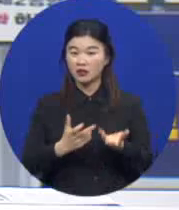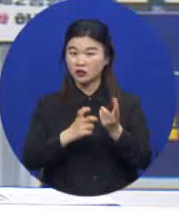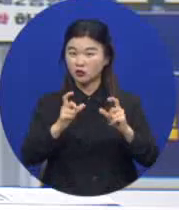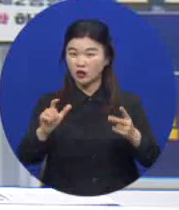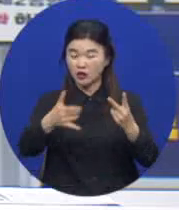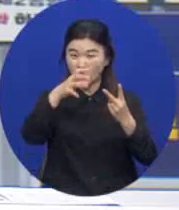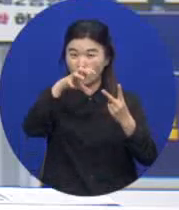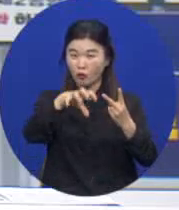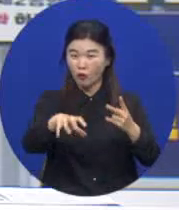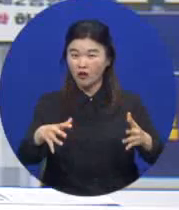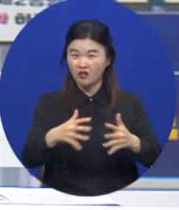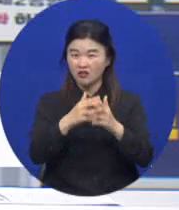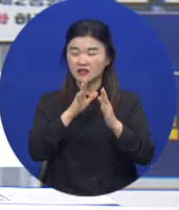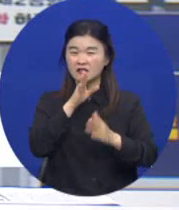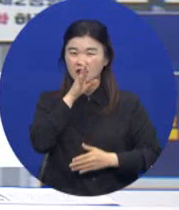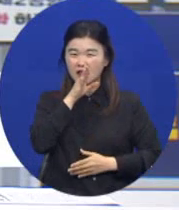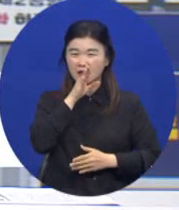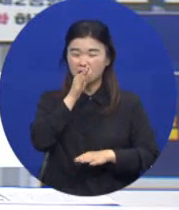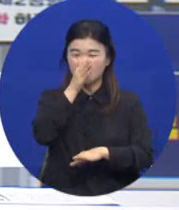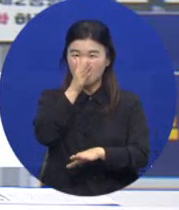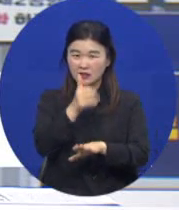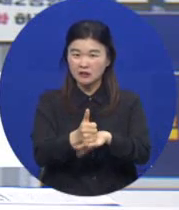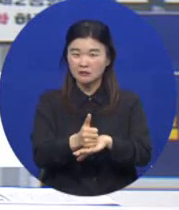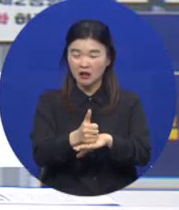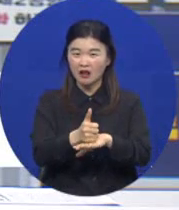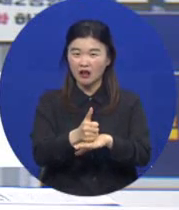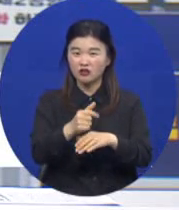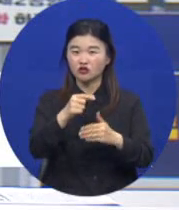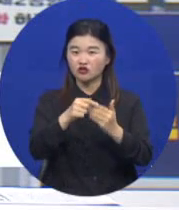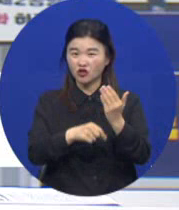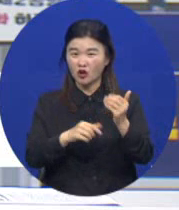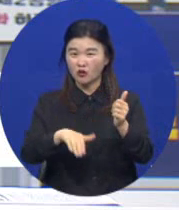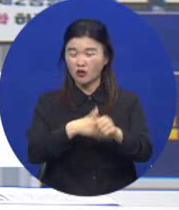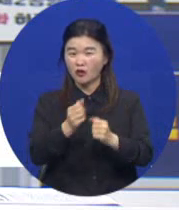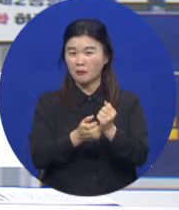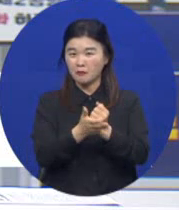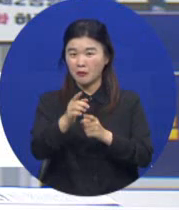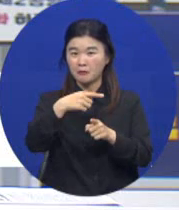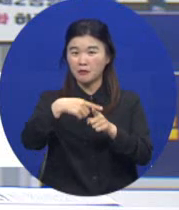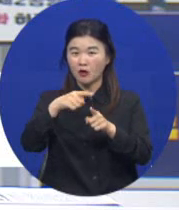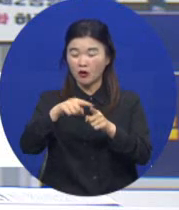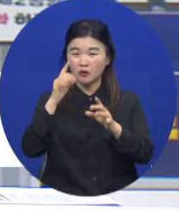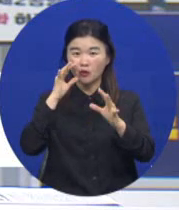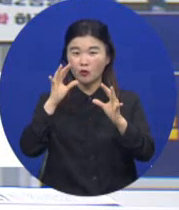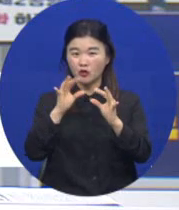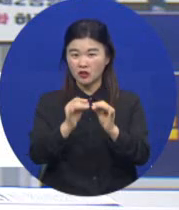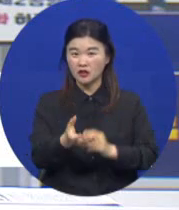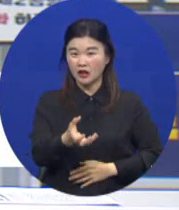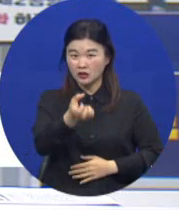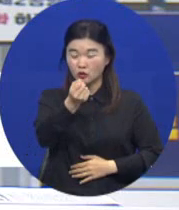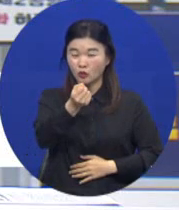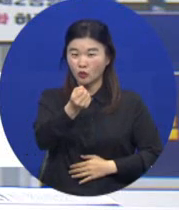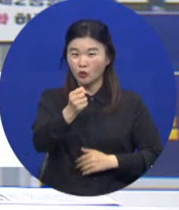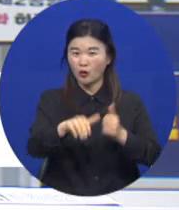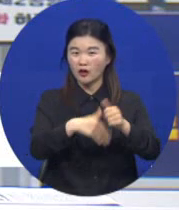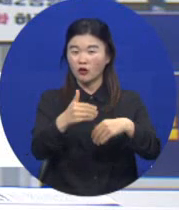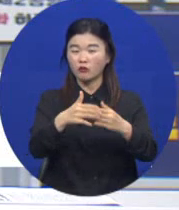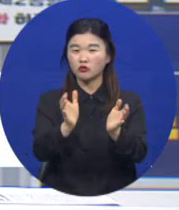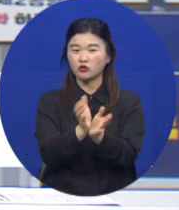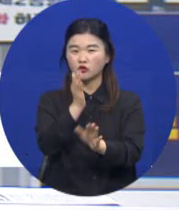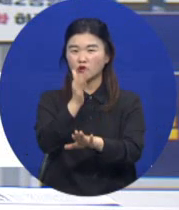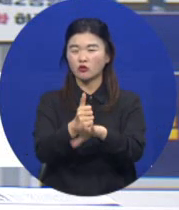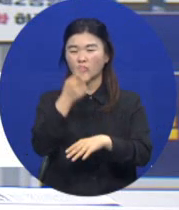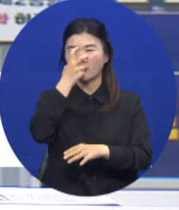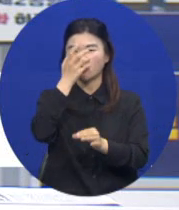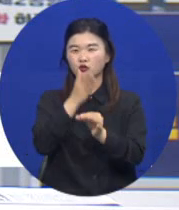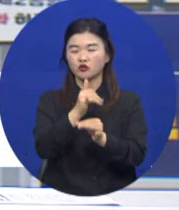제주 제2공항 건설의 사실상 마지막 절차인 전략 환경 영향평가 동의 여부를 놓고 환경부가 최종